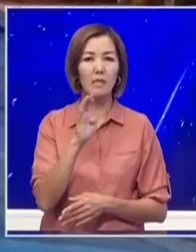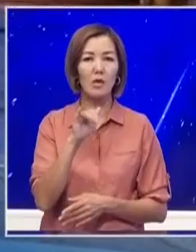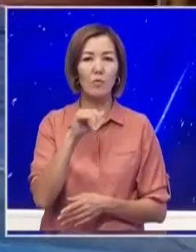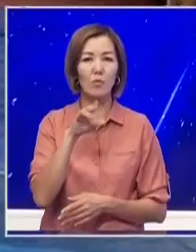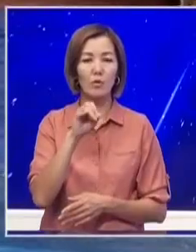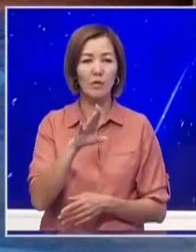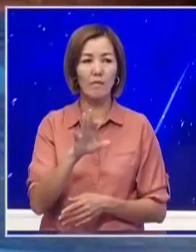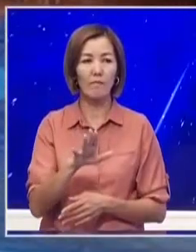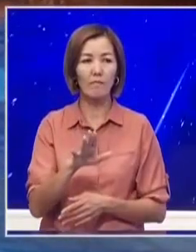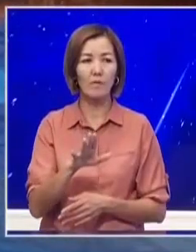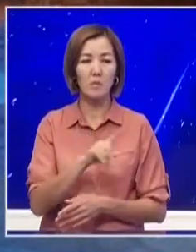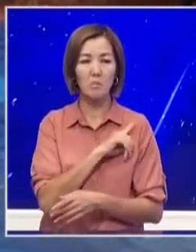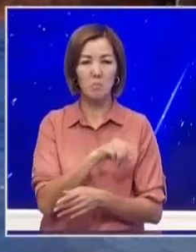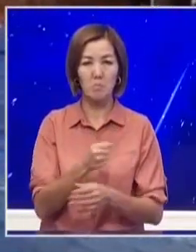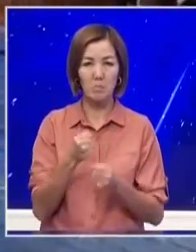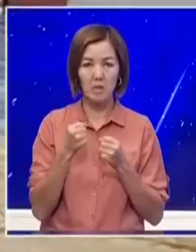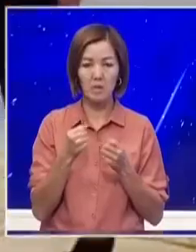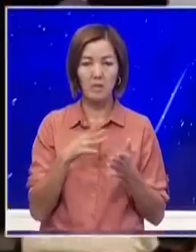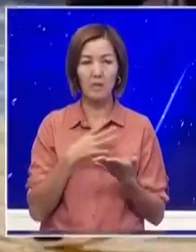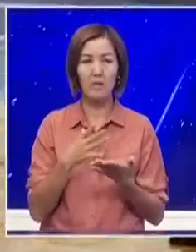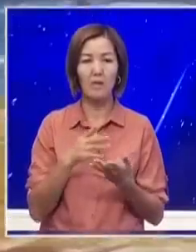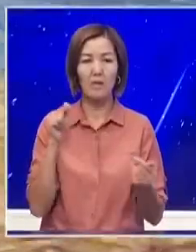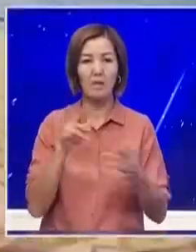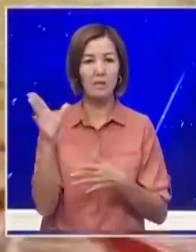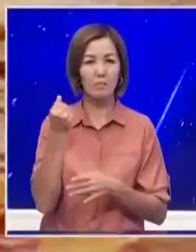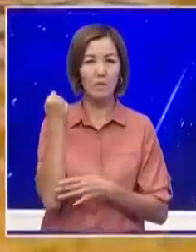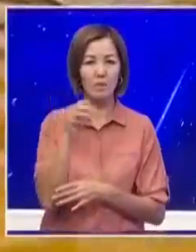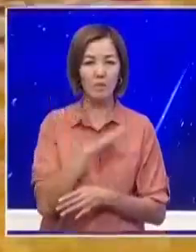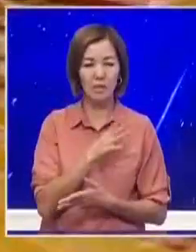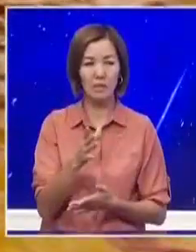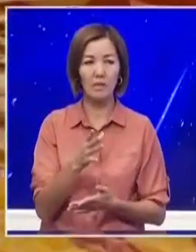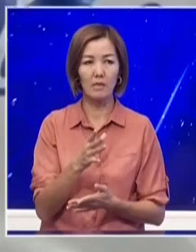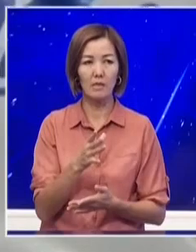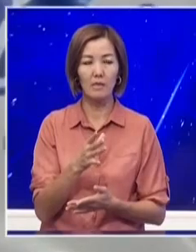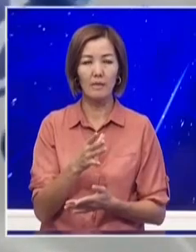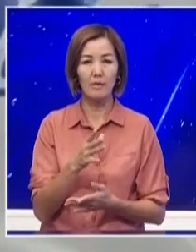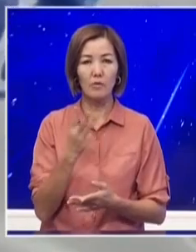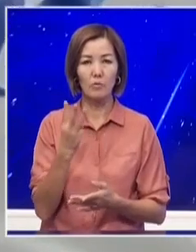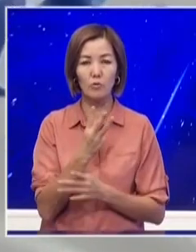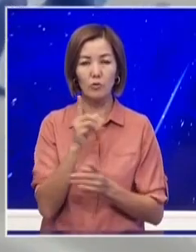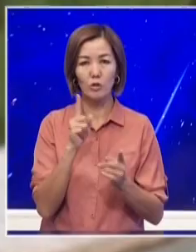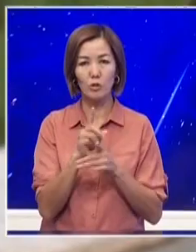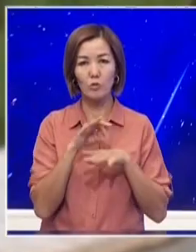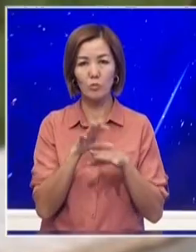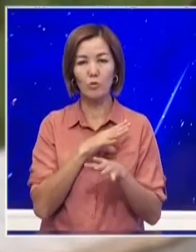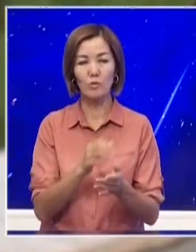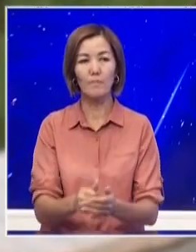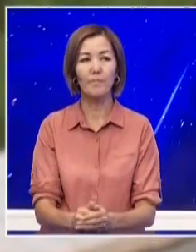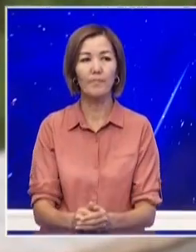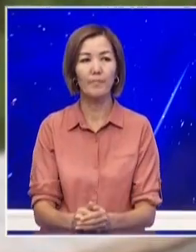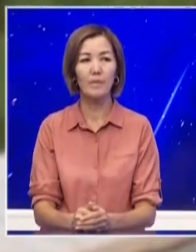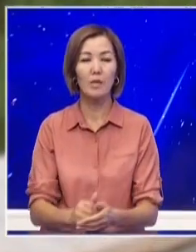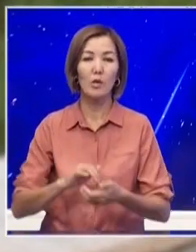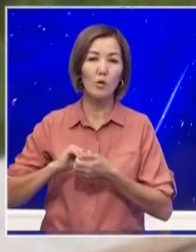жасқа келсе де қайраты қайтпаған. Қарсыластарын ашадан алып, салмақпен басып, тірсектен шалып, үш белдесуде де жеңіске жетті.